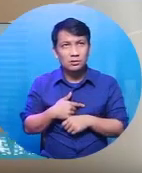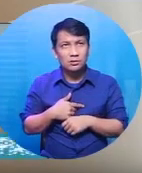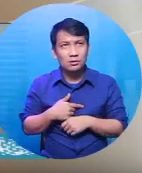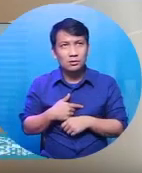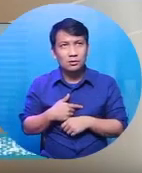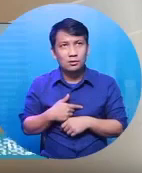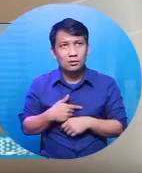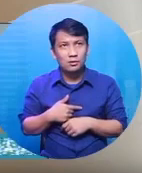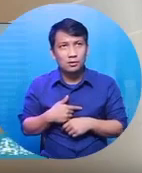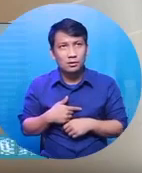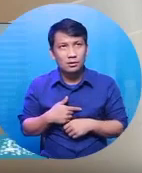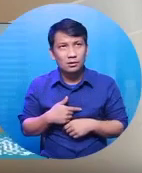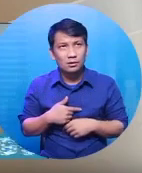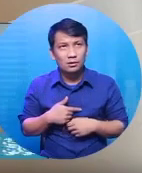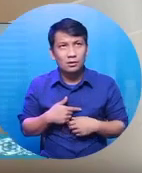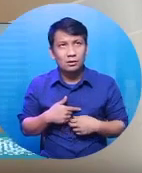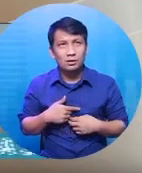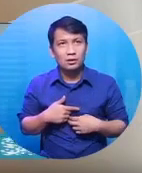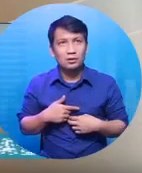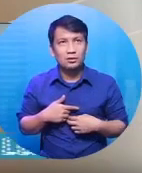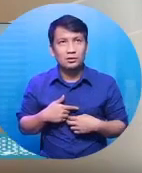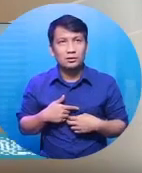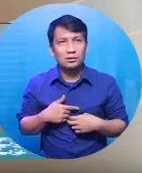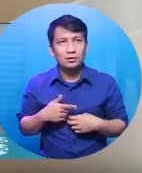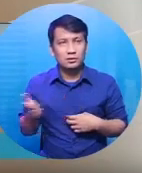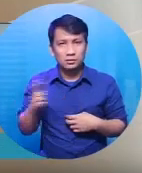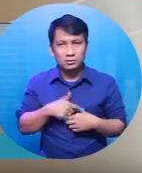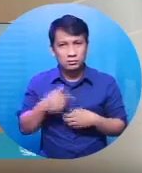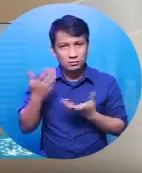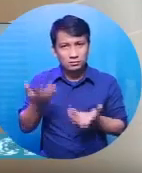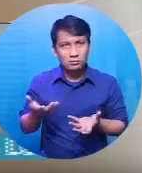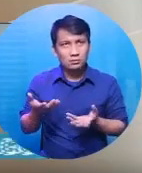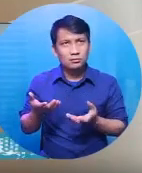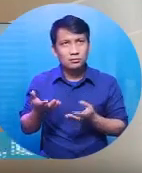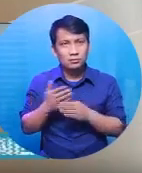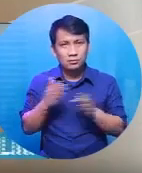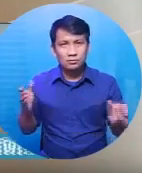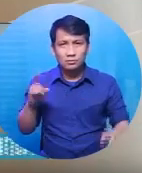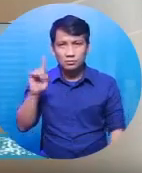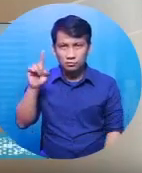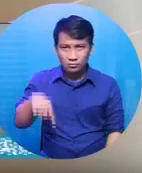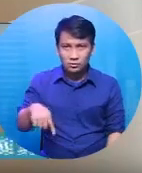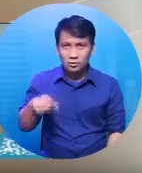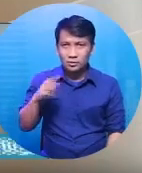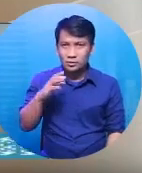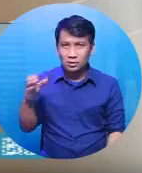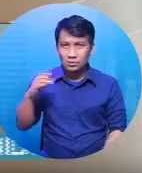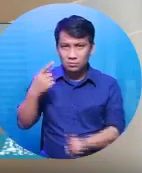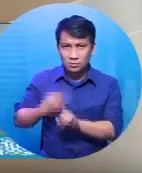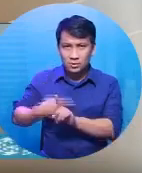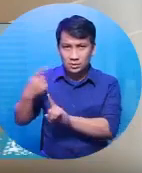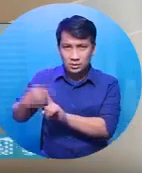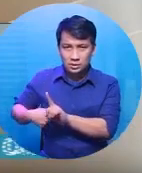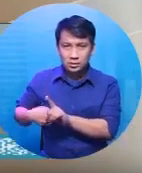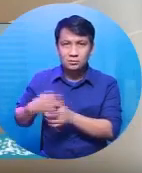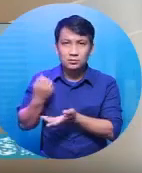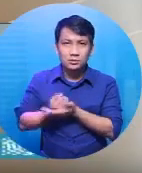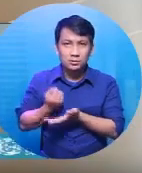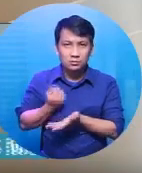nanay. Off niyo si nanay. Now, halimbawa na lang, Nay, wag na 100. Halimbawa, 1,000 a month ang kanyang